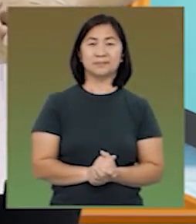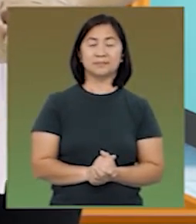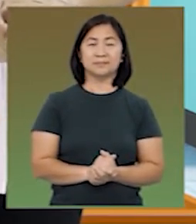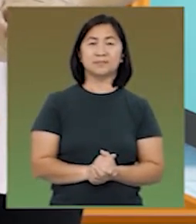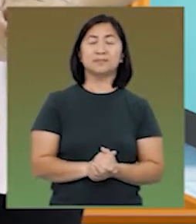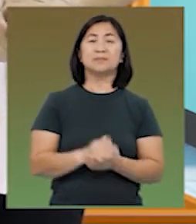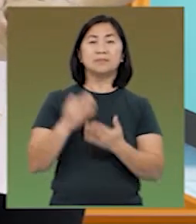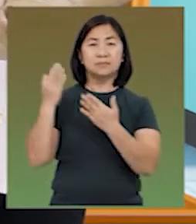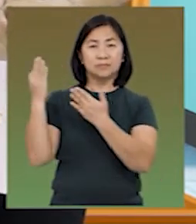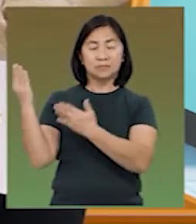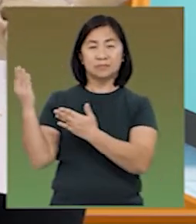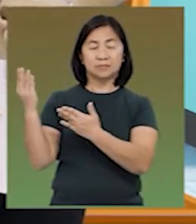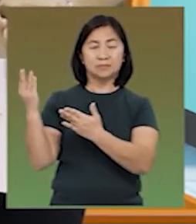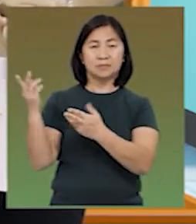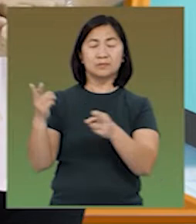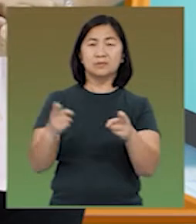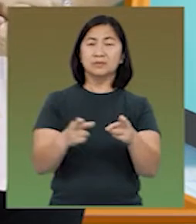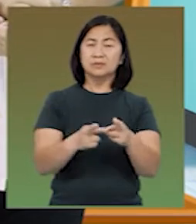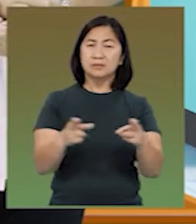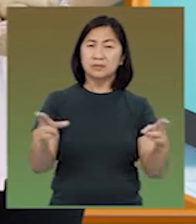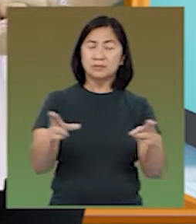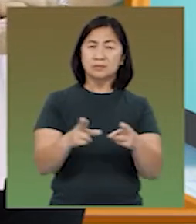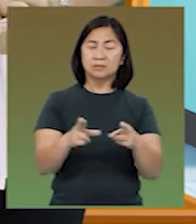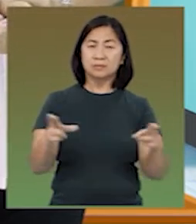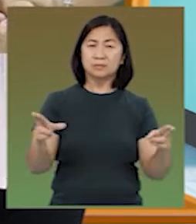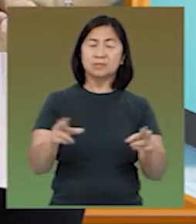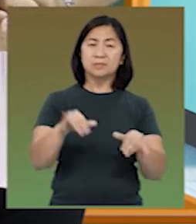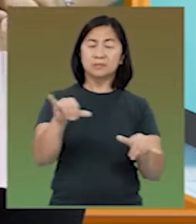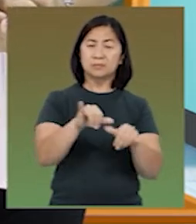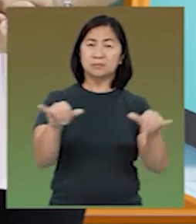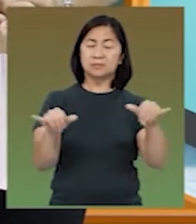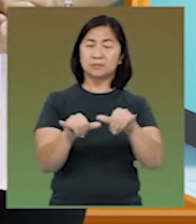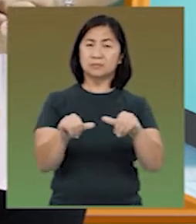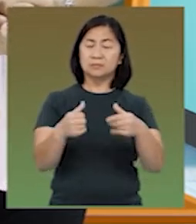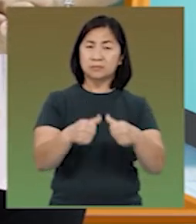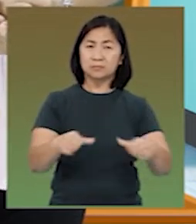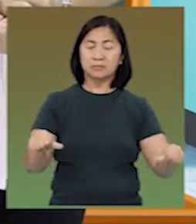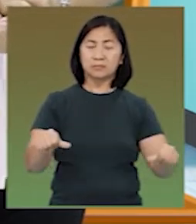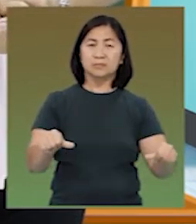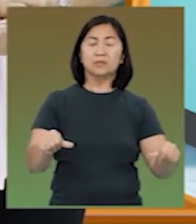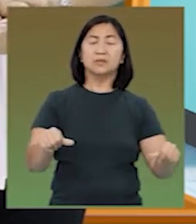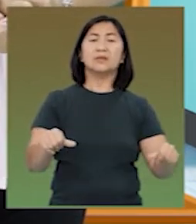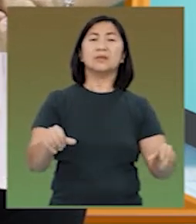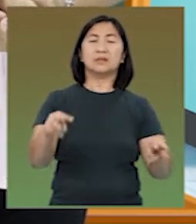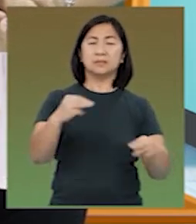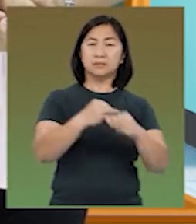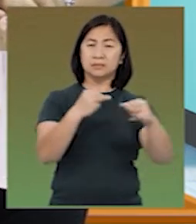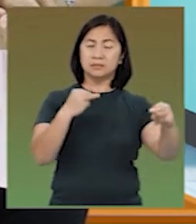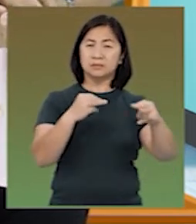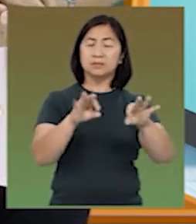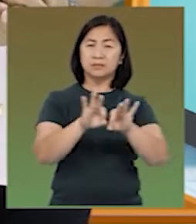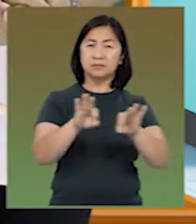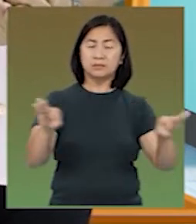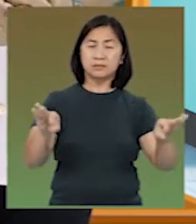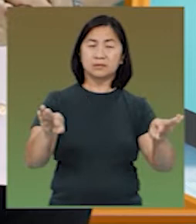Ang mga ito ay ruler, measuring tape, meter stick, at tape measure.